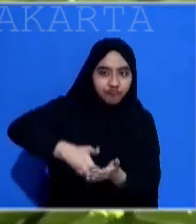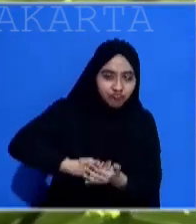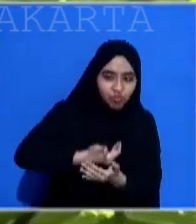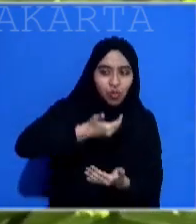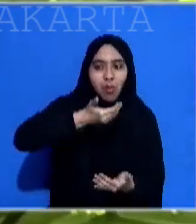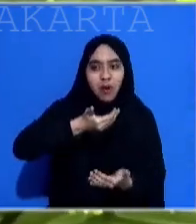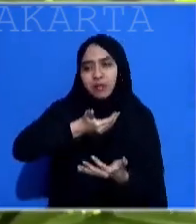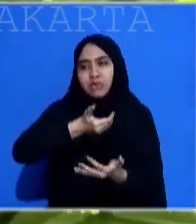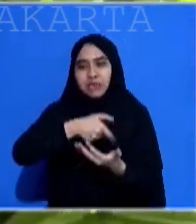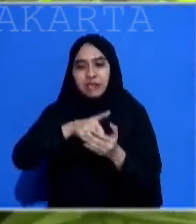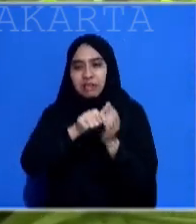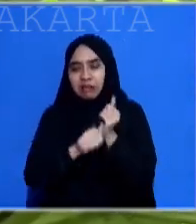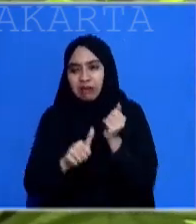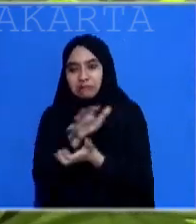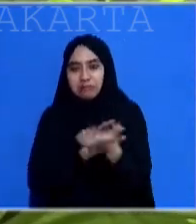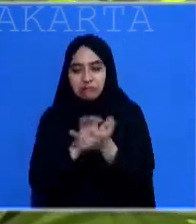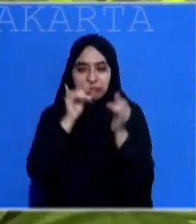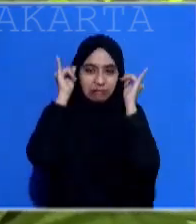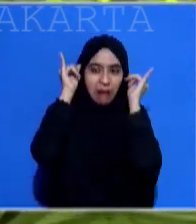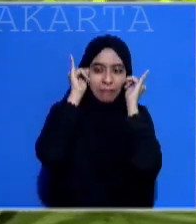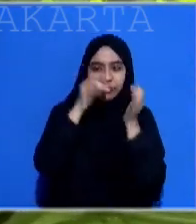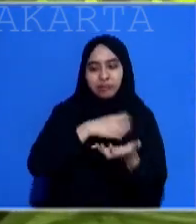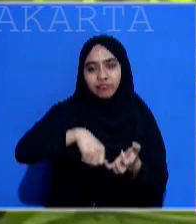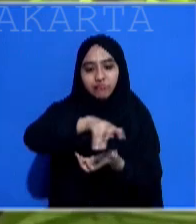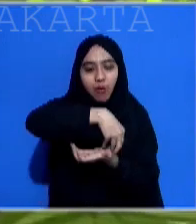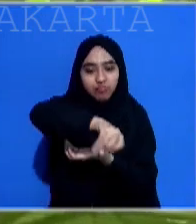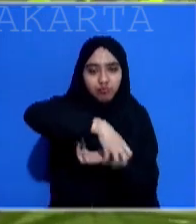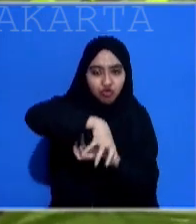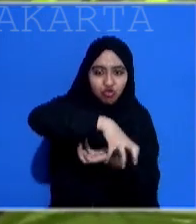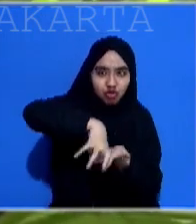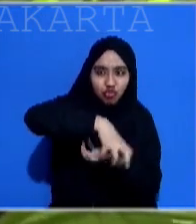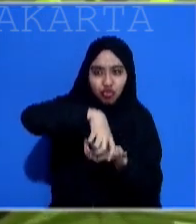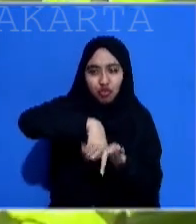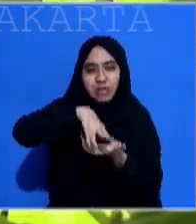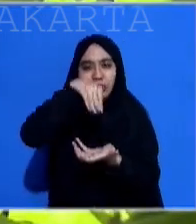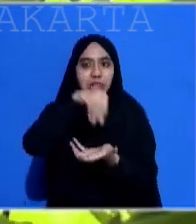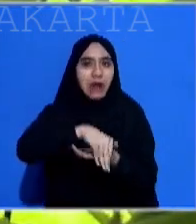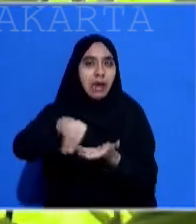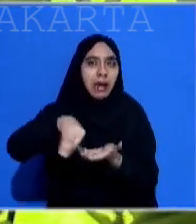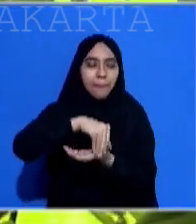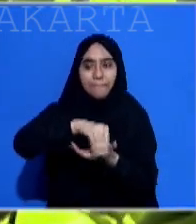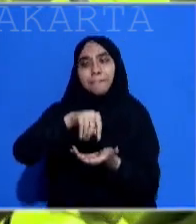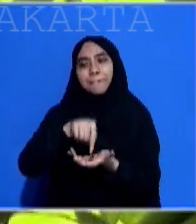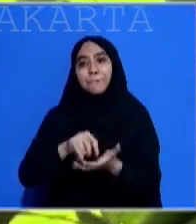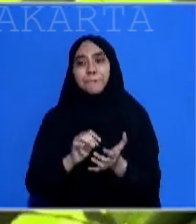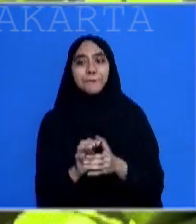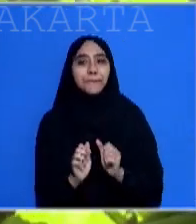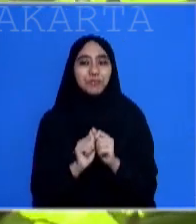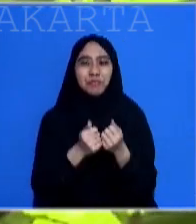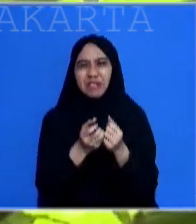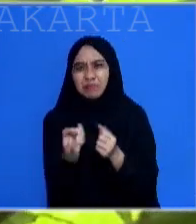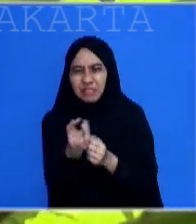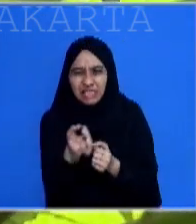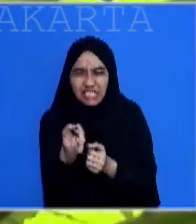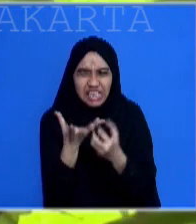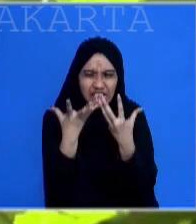lembu. Sawetawis winih ingkang dipun ginakaken piyambakipun dedher piyambak wiji ingkang sampun tuwa lan garing. Sasampunipun tuwuh